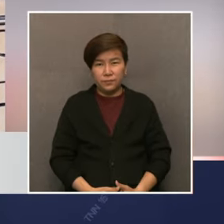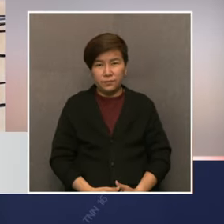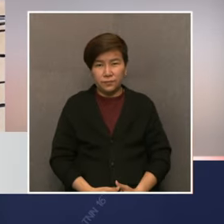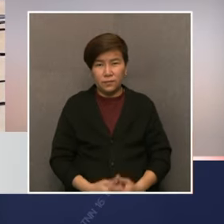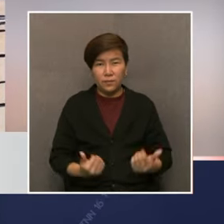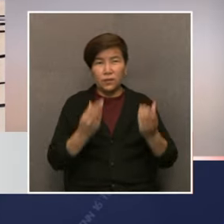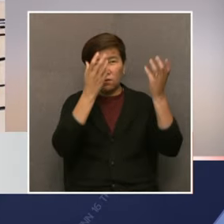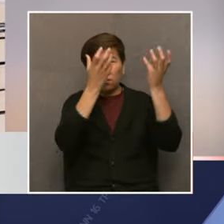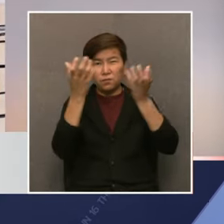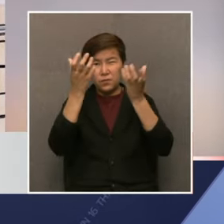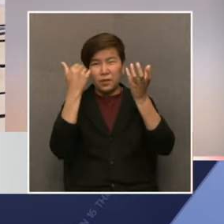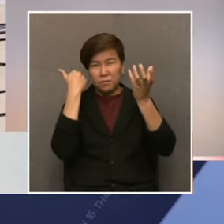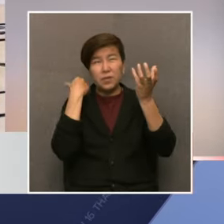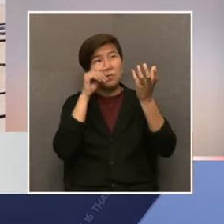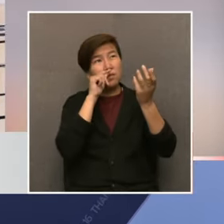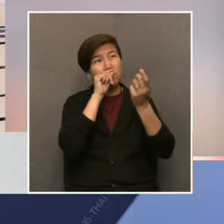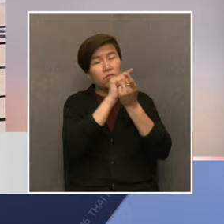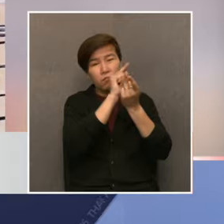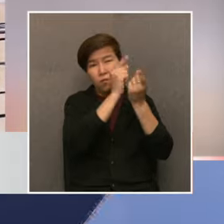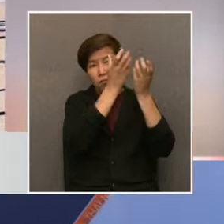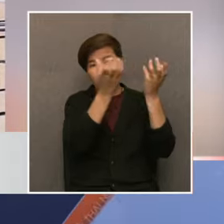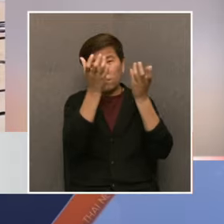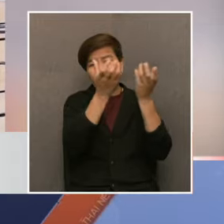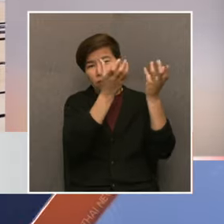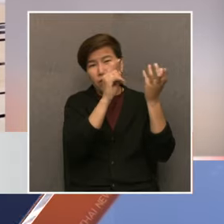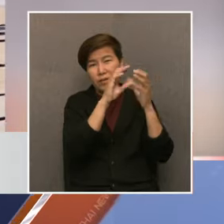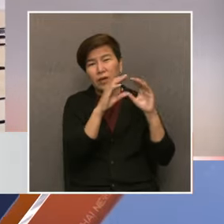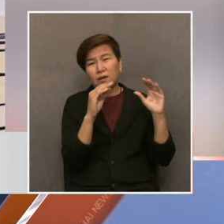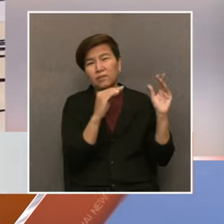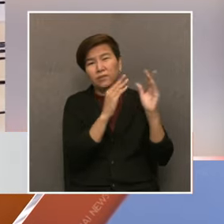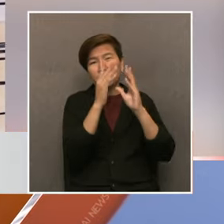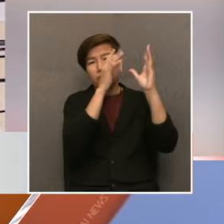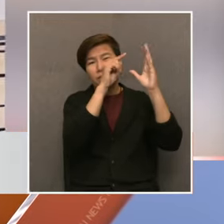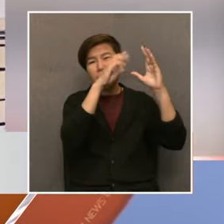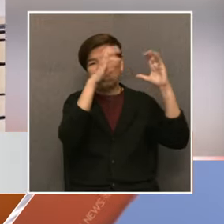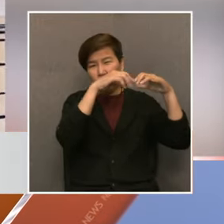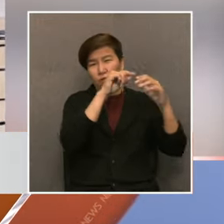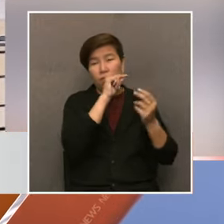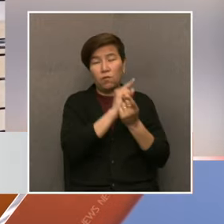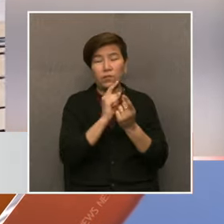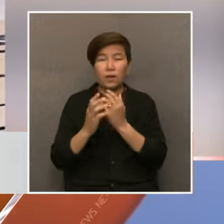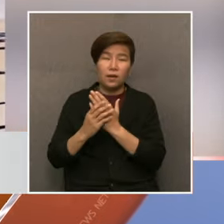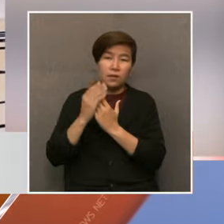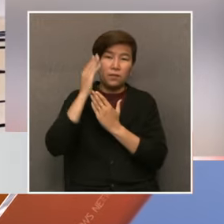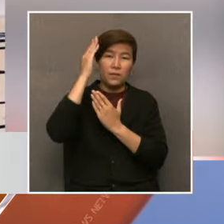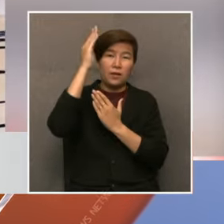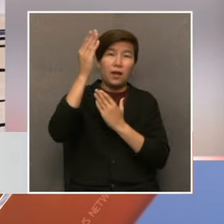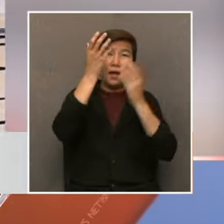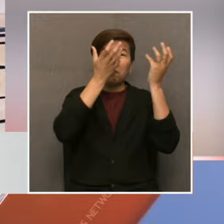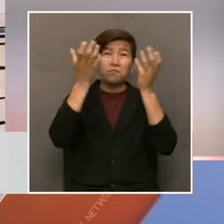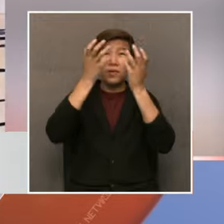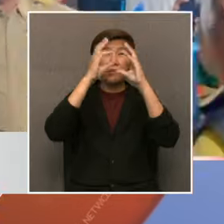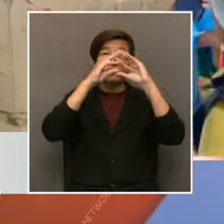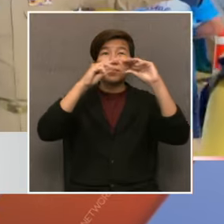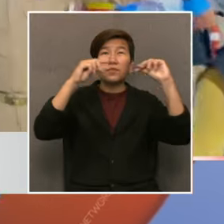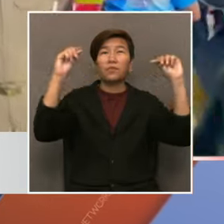มีเมฆเยอะอยู่นะครับเพราะว่ายังมีเศษของเมฆฝนอยู่นะครับแต่ว่าในช่วงสัปดาห์หน้าเข้าใจว่าในบริเวณภา